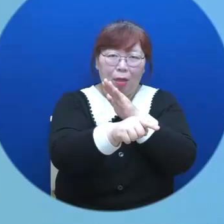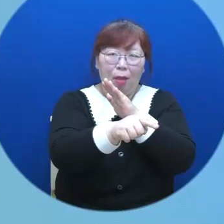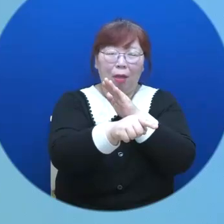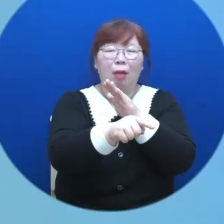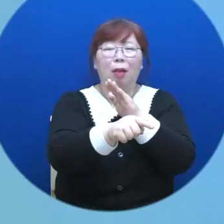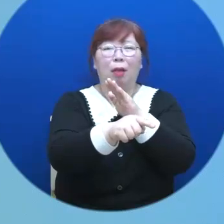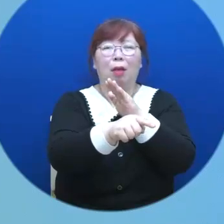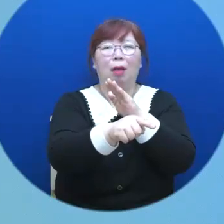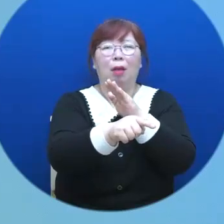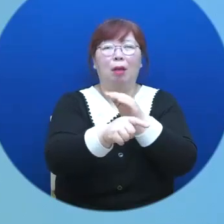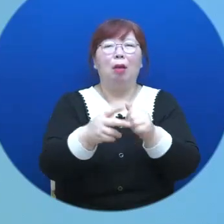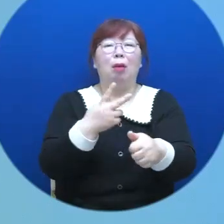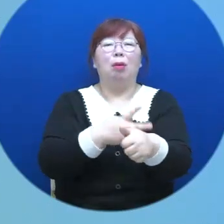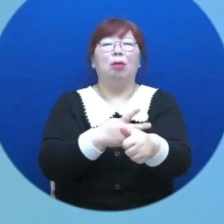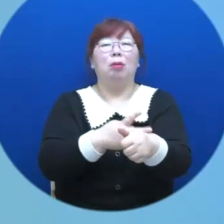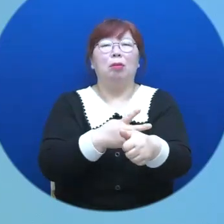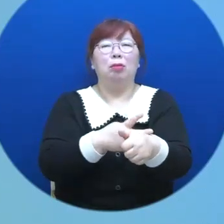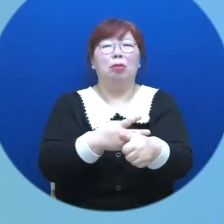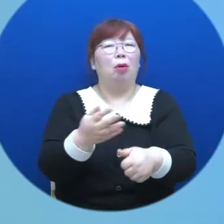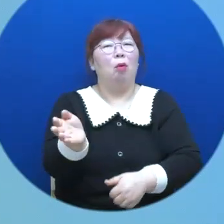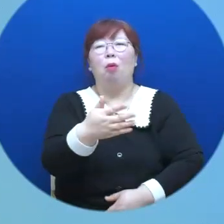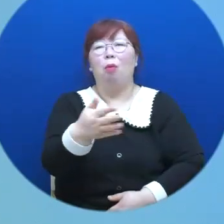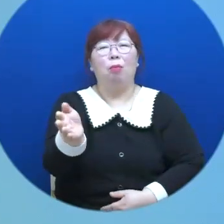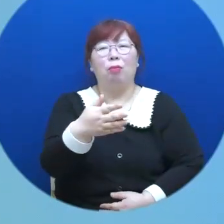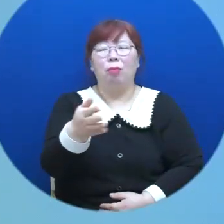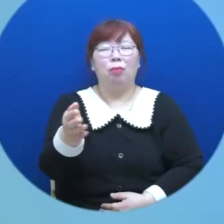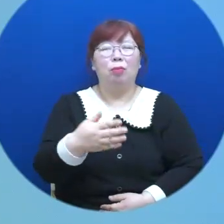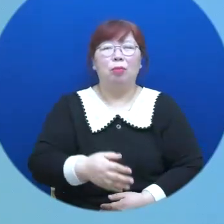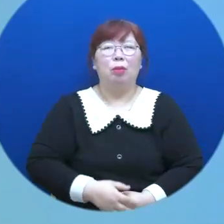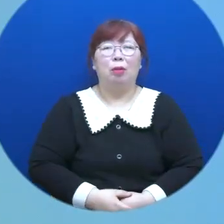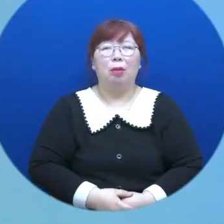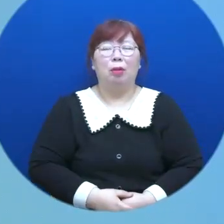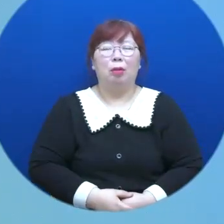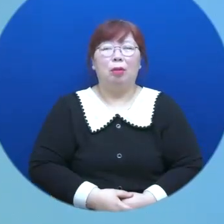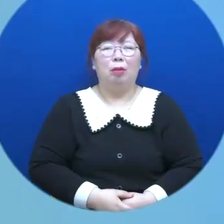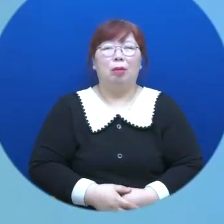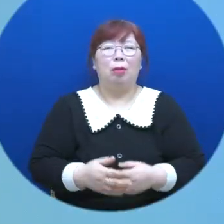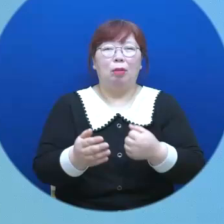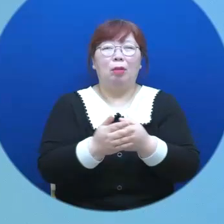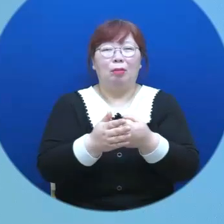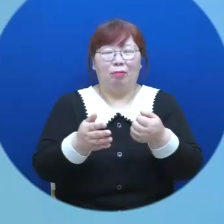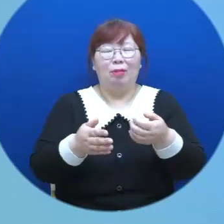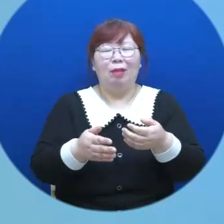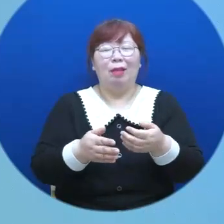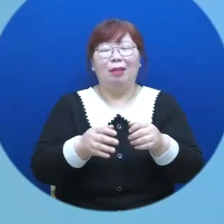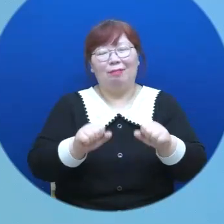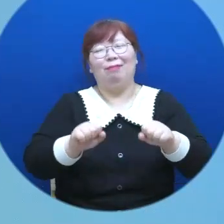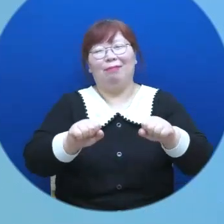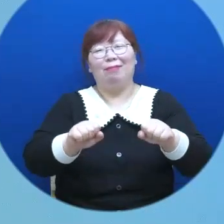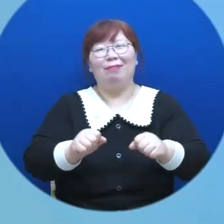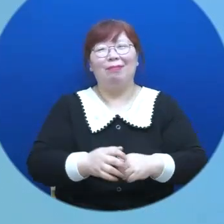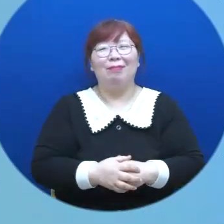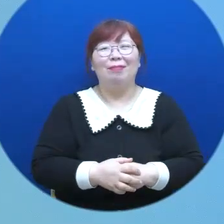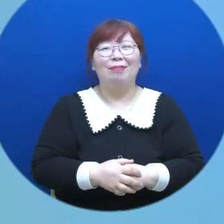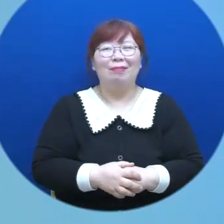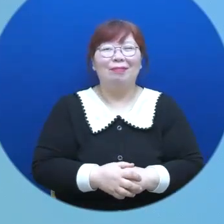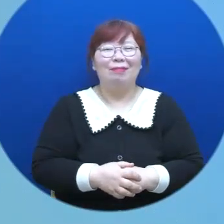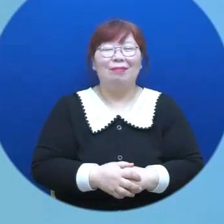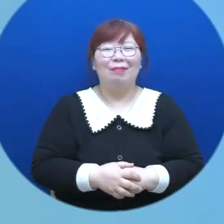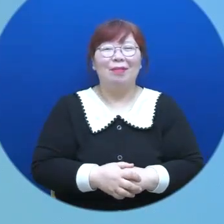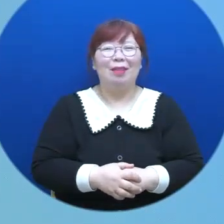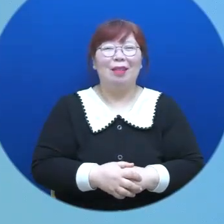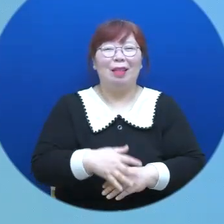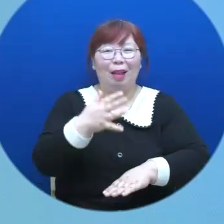찾아갔는데 의사가 없었다. 그래서 살아났다. 나중에